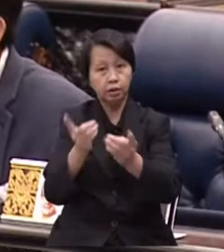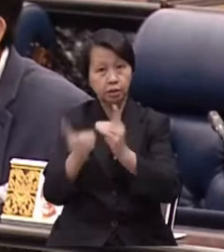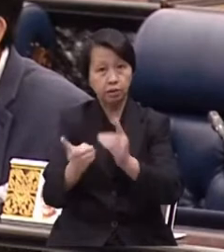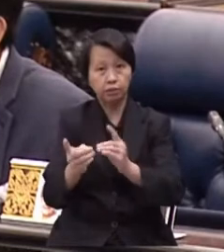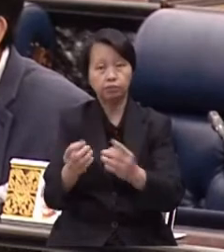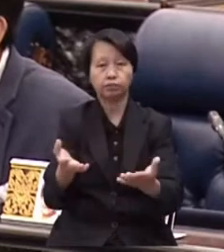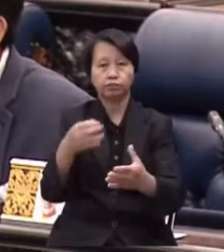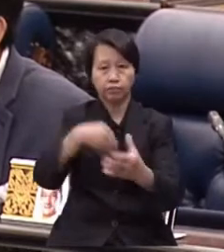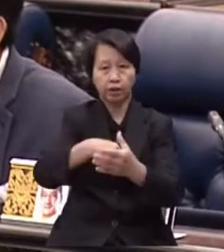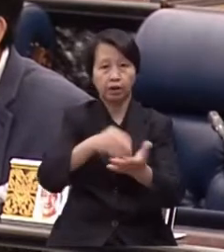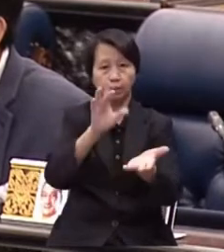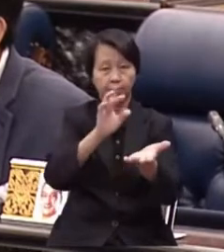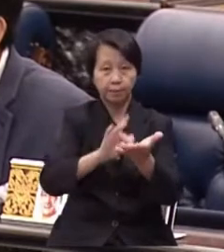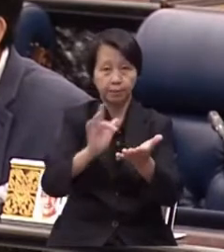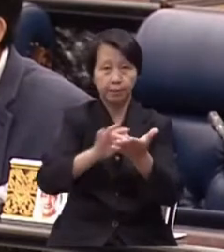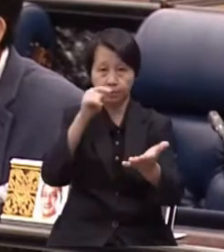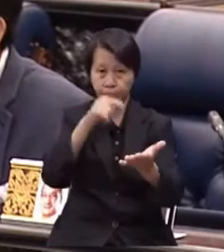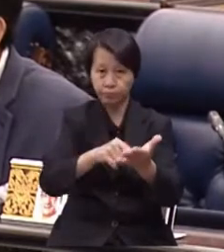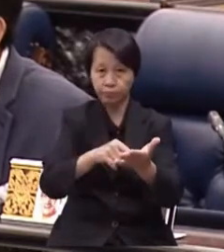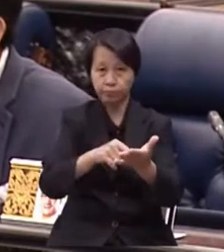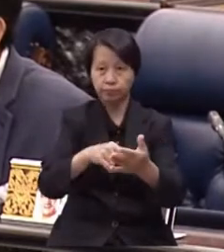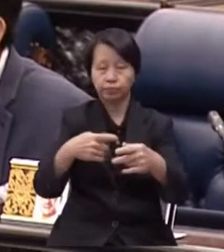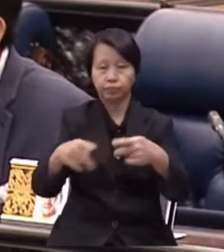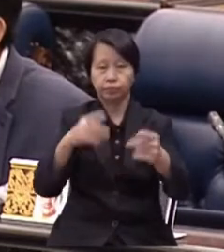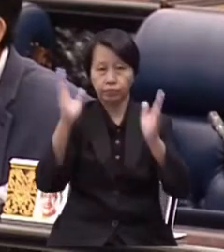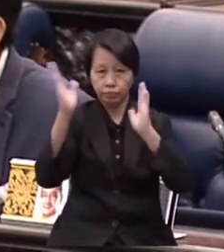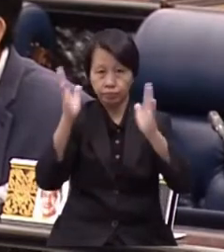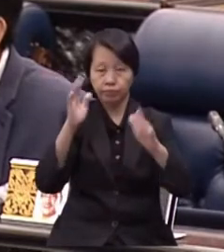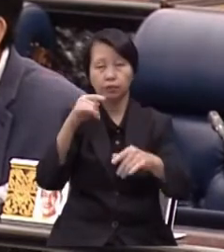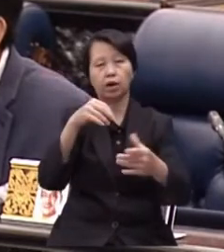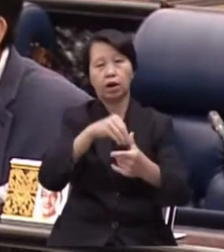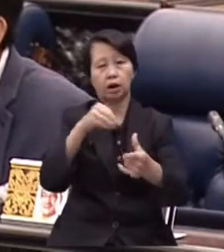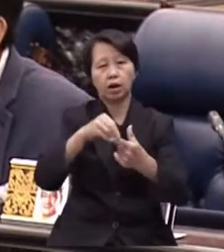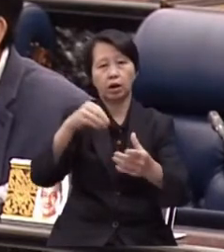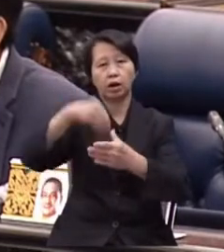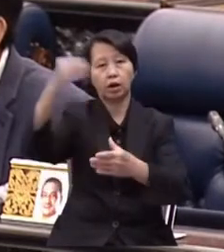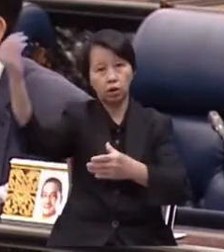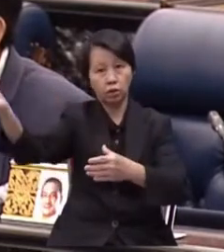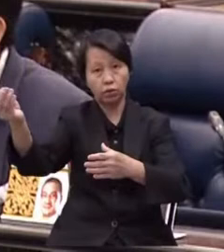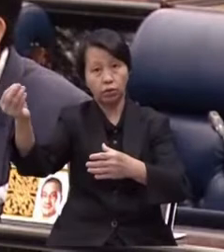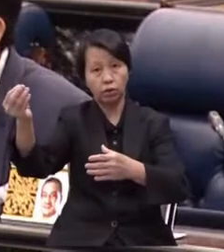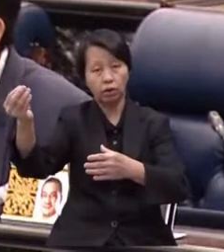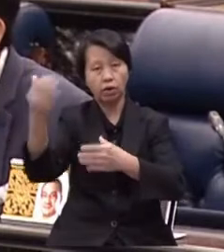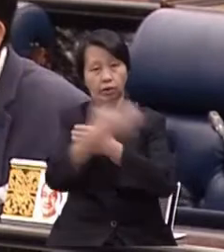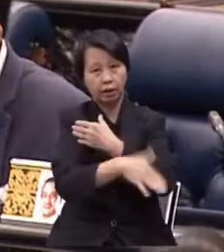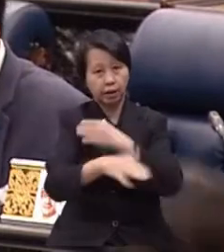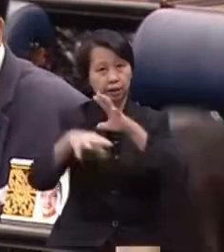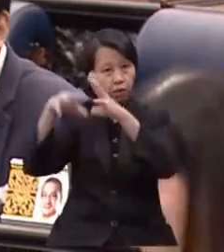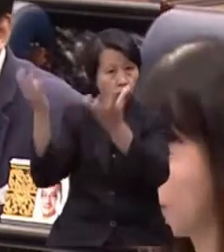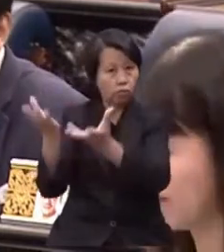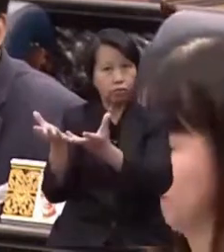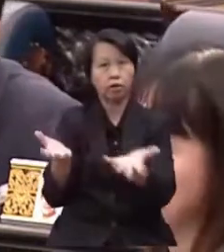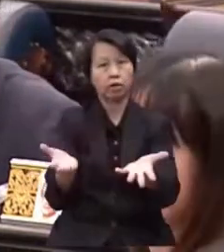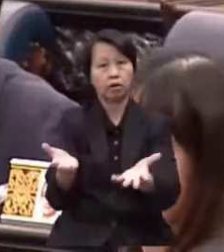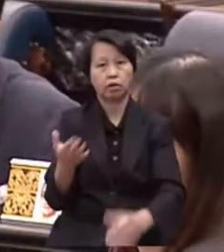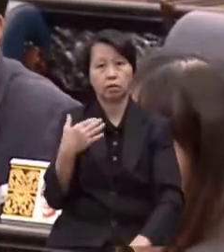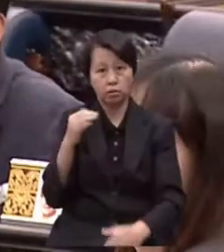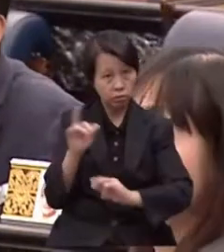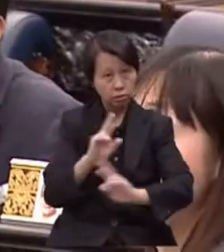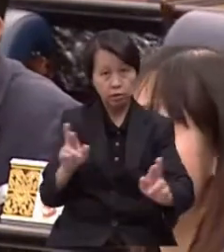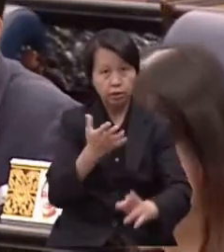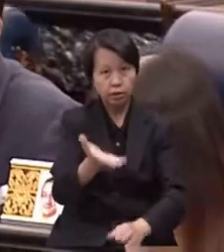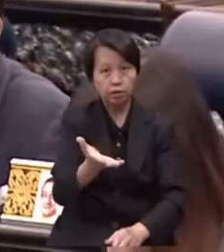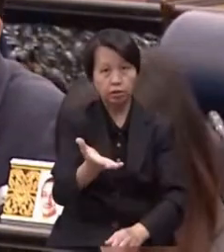digital ini baik di media pasaran tempatan ataupun di pasaran Global terima kasih